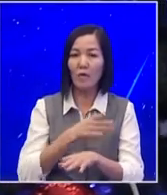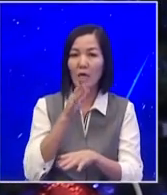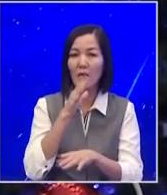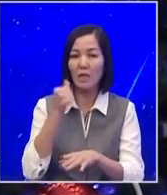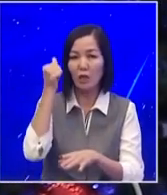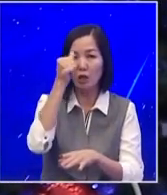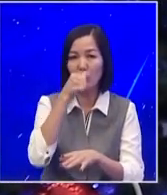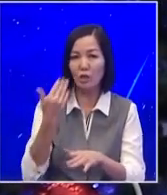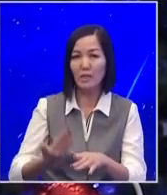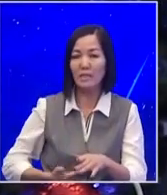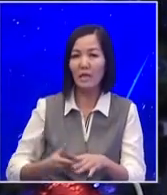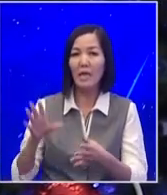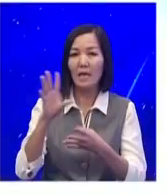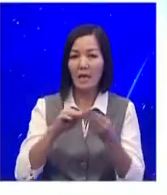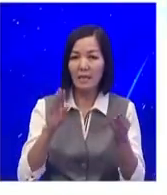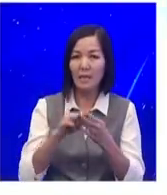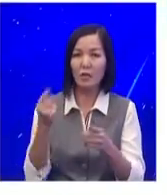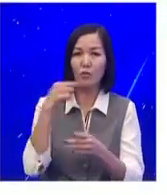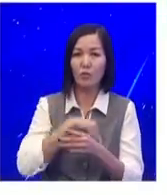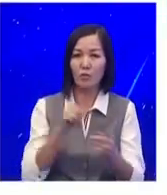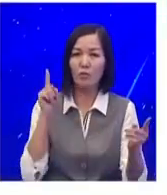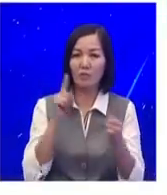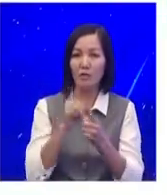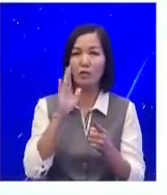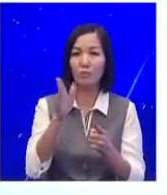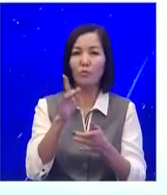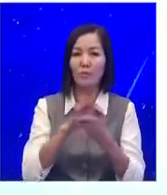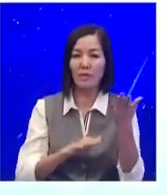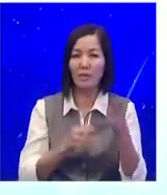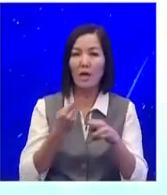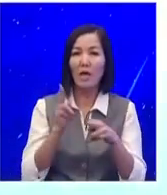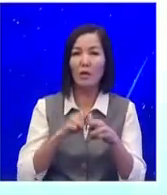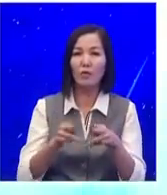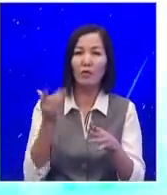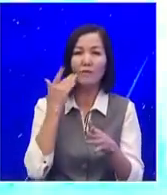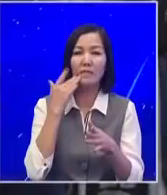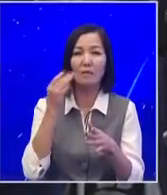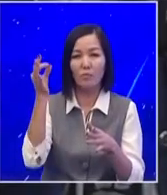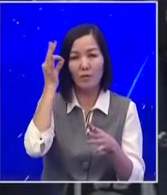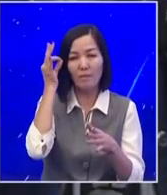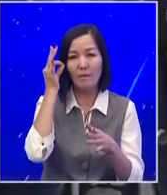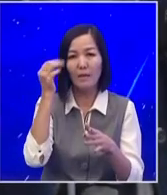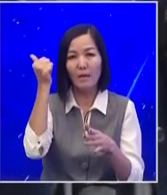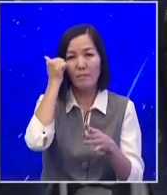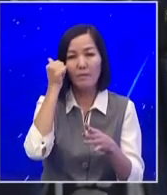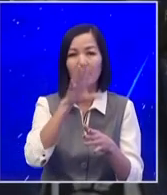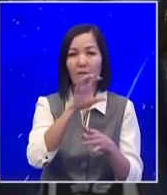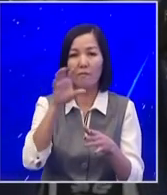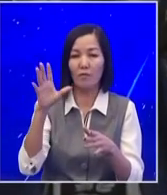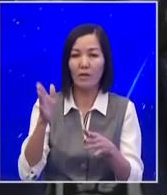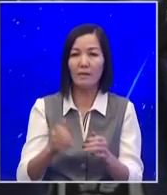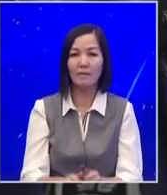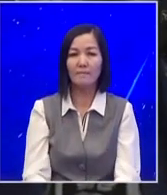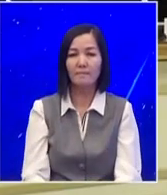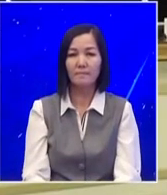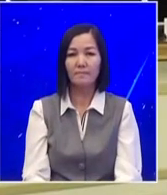и еще неоднократных душевных предновогодних встреч, о которых всегда будут напоминать памятные фото. Назгуль